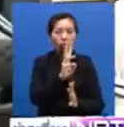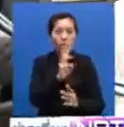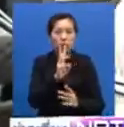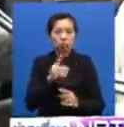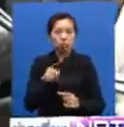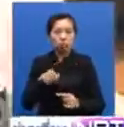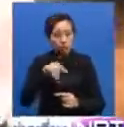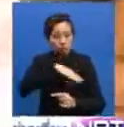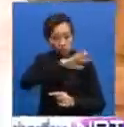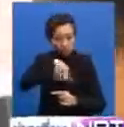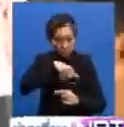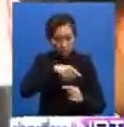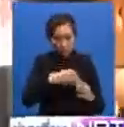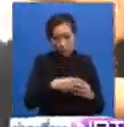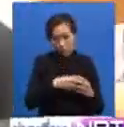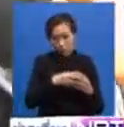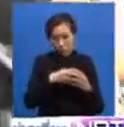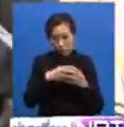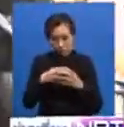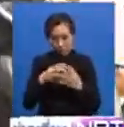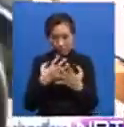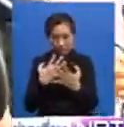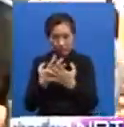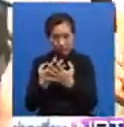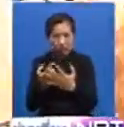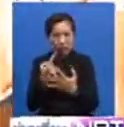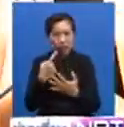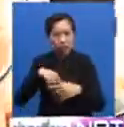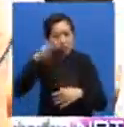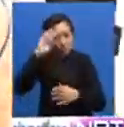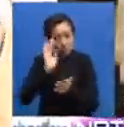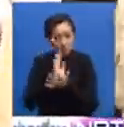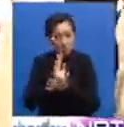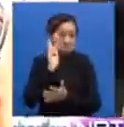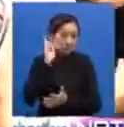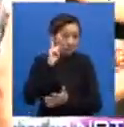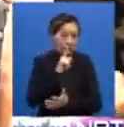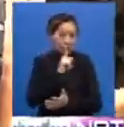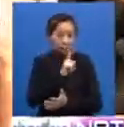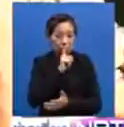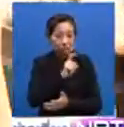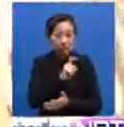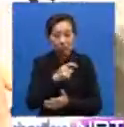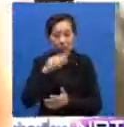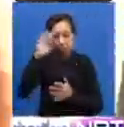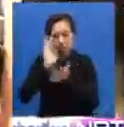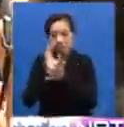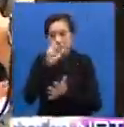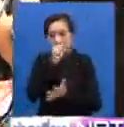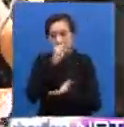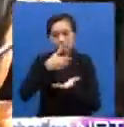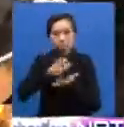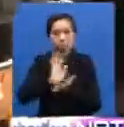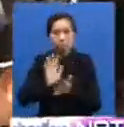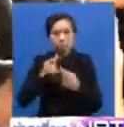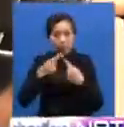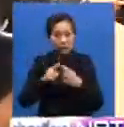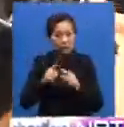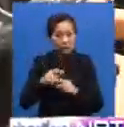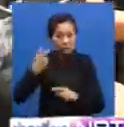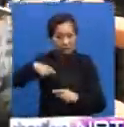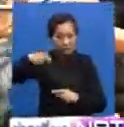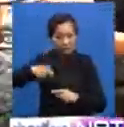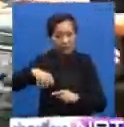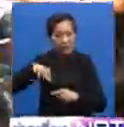ตัวผู้ต้องหาทั้งหมดมาฝากครั้งตำรวจไม่เปิดเผยรายละเอียดใดๆกับสื่อมวลชนทั้งนี้ผู้ต้องหาทั้งหมดจะครบกำหนดฝากคลัง